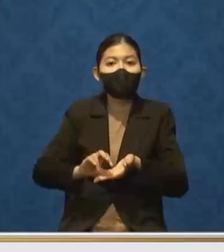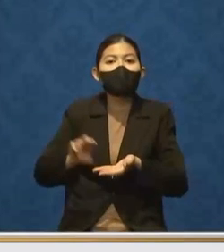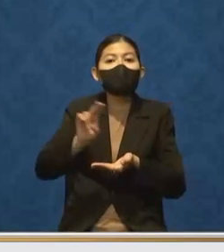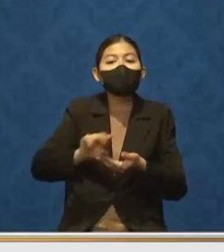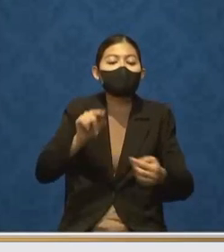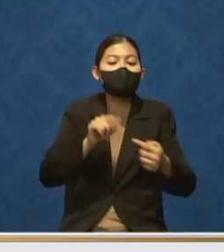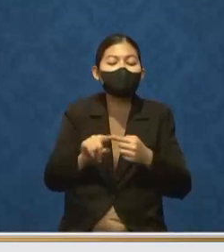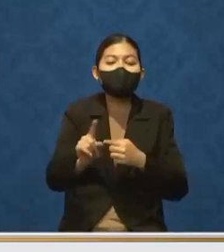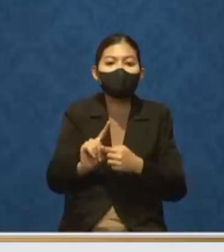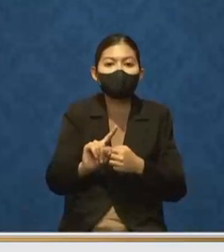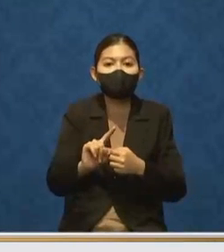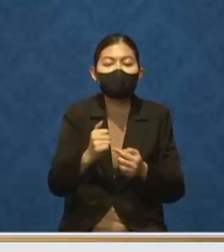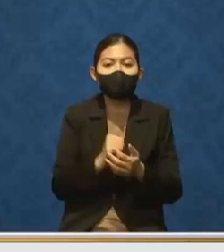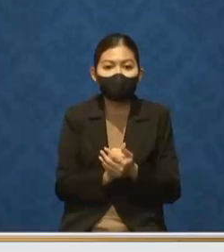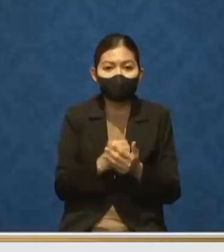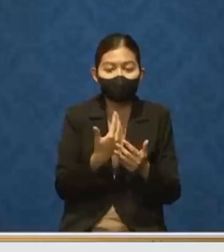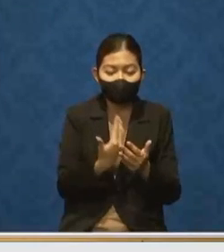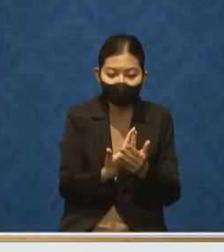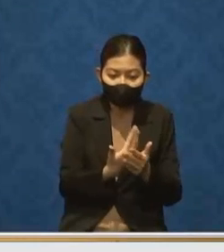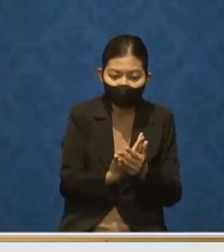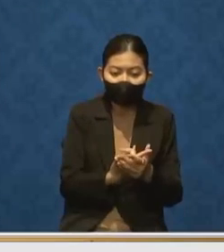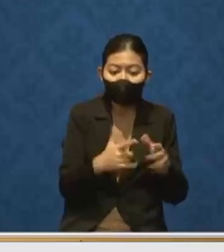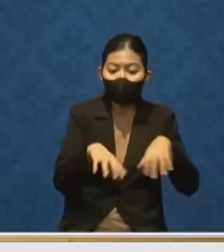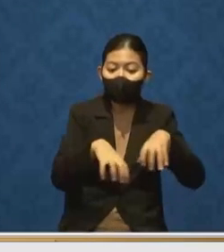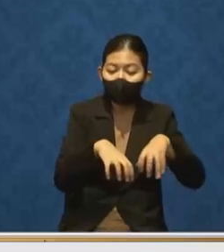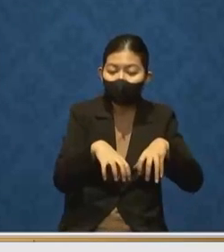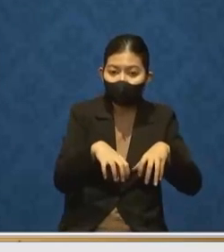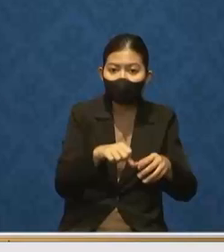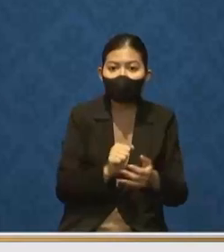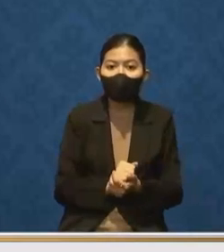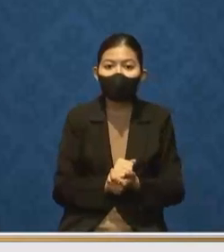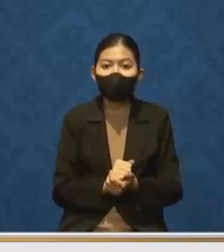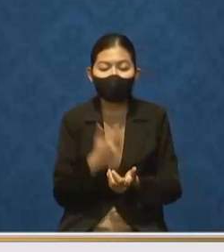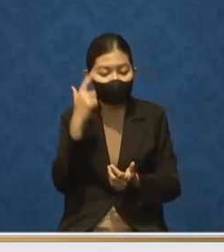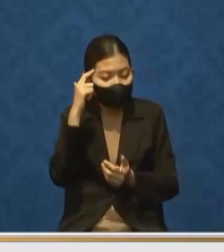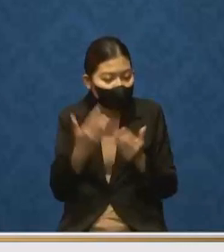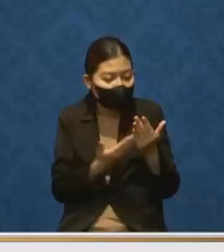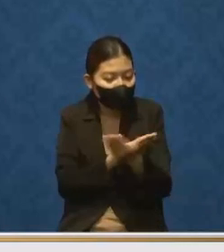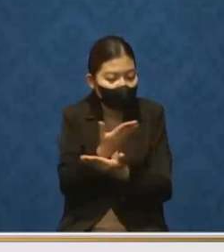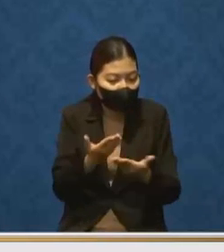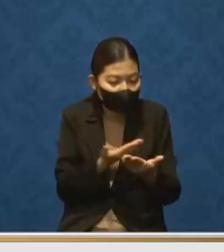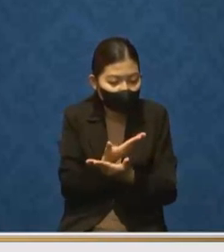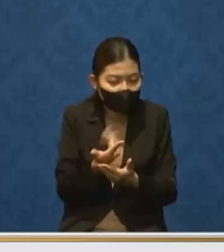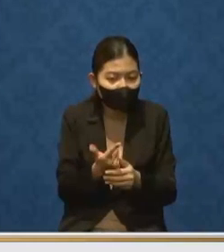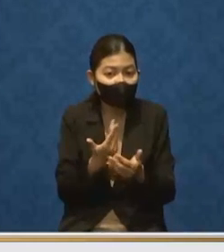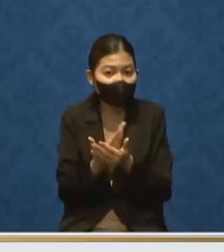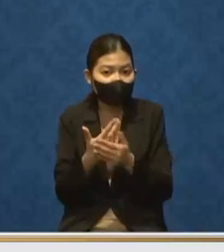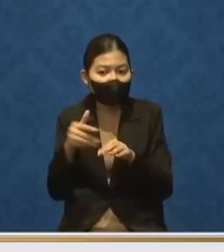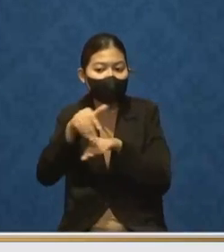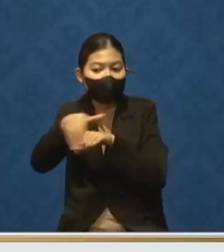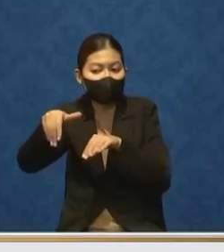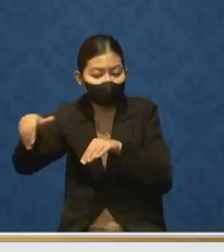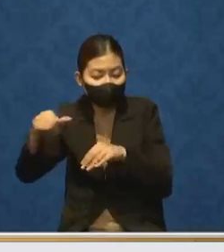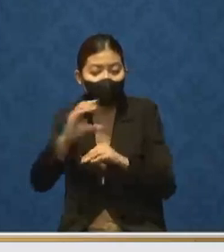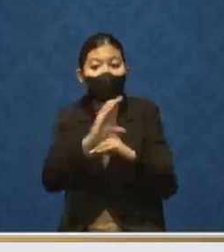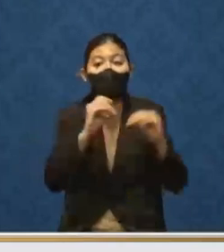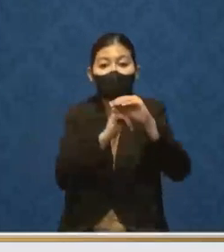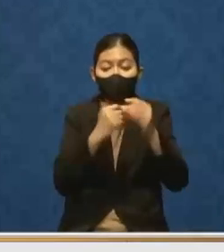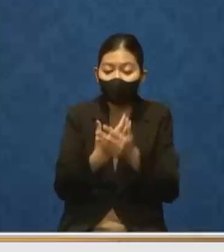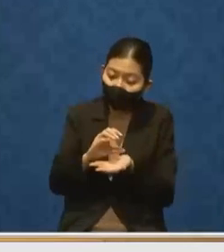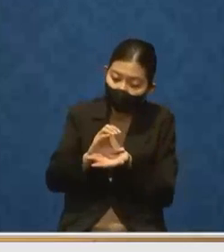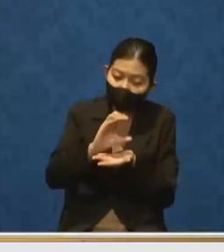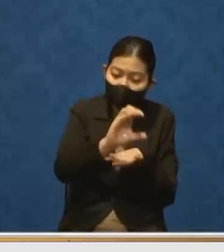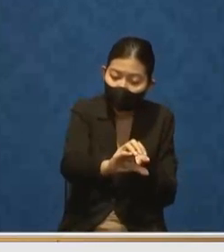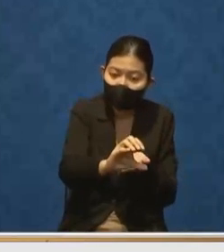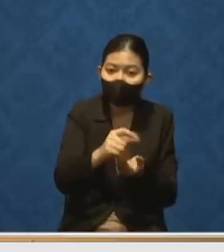รับงบประมาณเป็นระดับแรกรวมทั้งต้องพิจารณาแหล่งเงินอื่นในการดำเนินโครงการลงทุนเช่นการร่วม